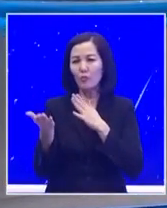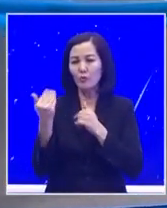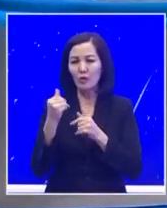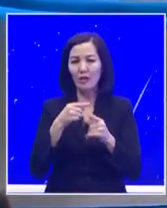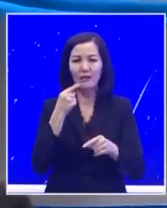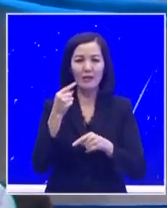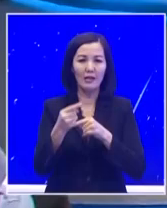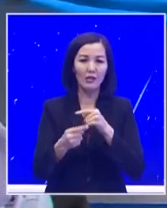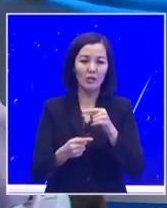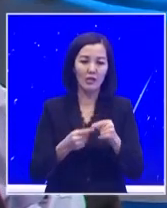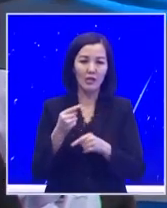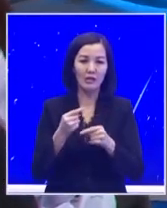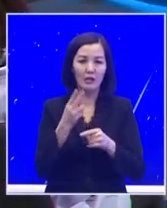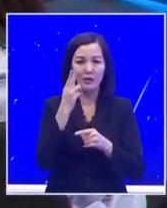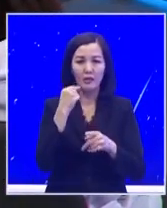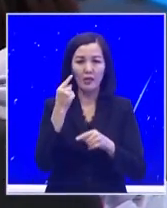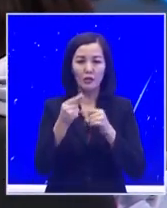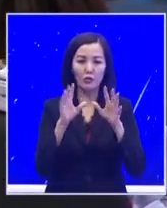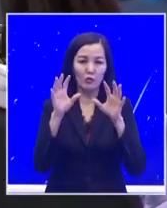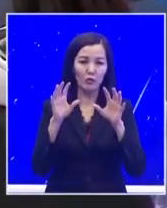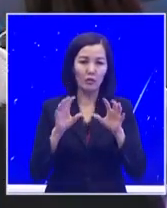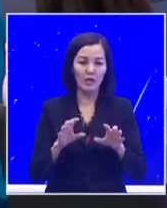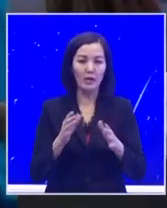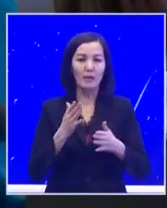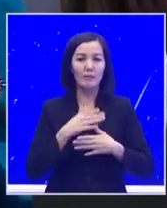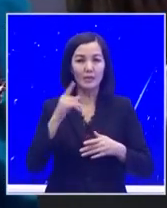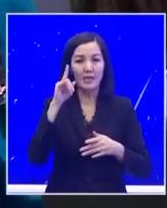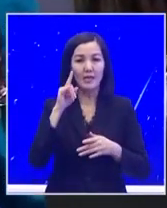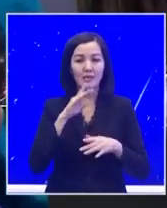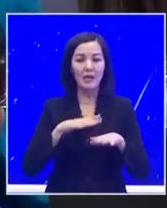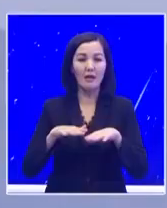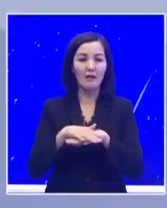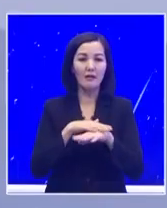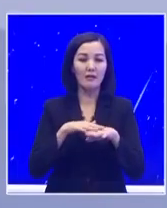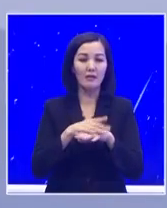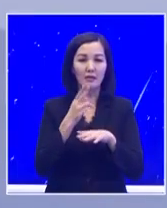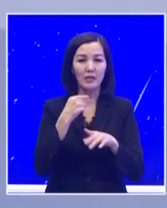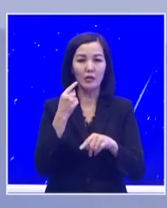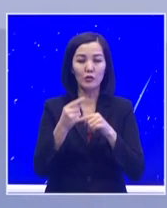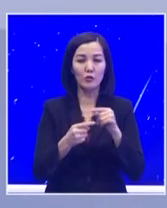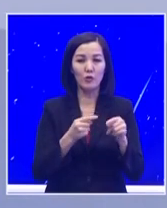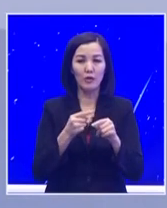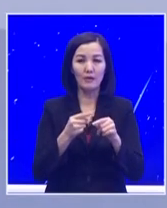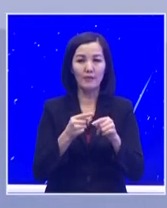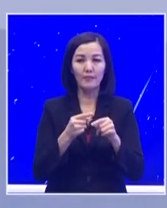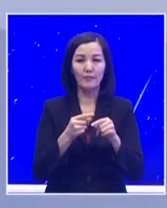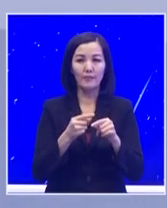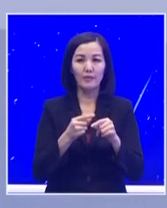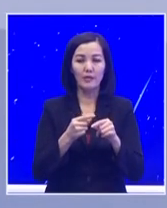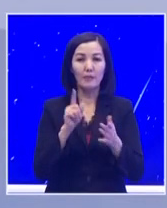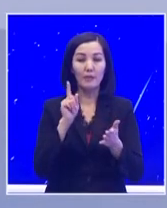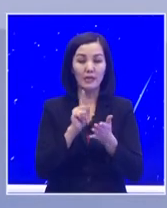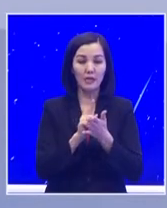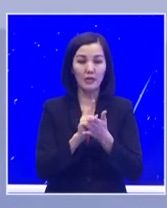келіп жатқан дәстүр, біздің халқымыздың дәстүрі. Сондықтан бұл дәстүр міндетті